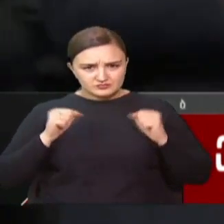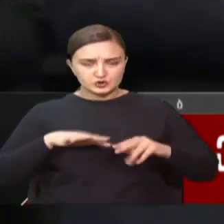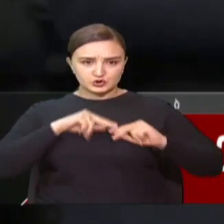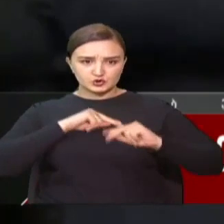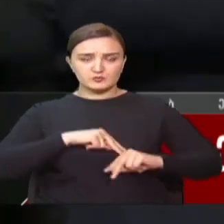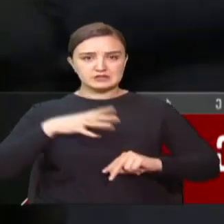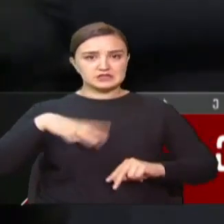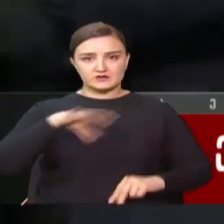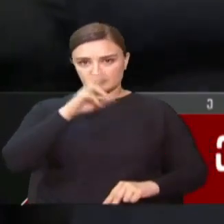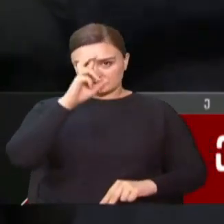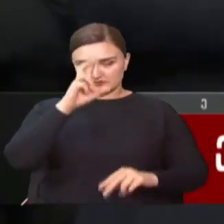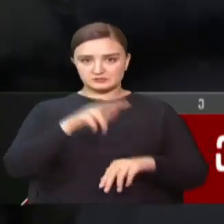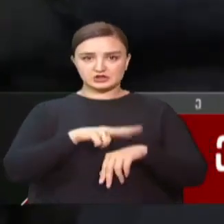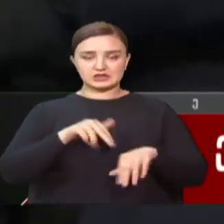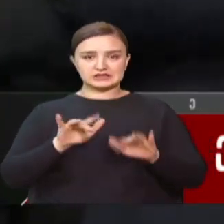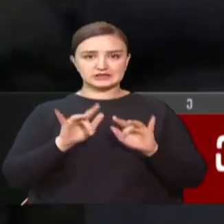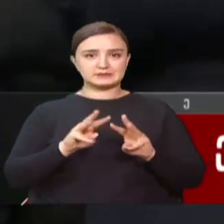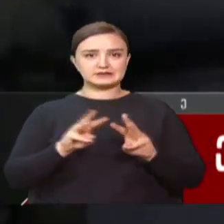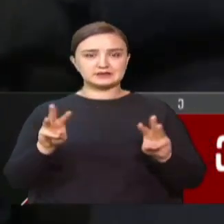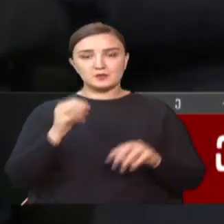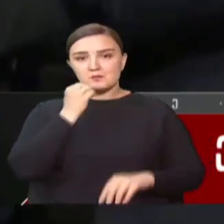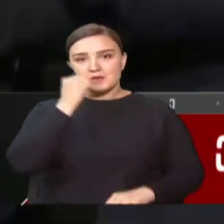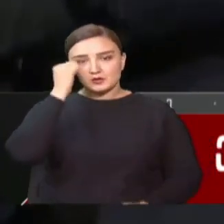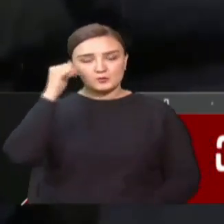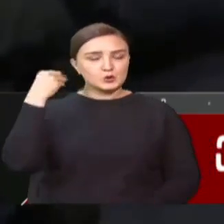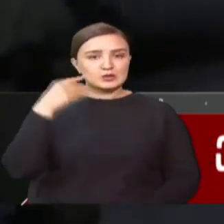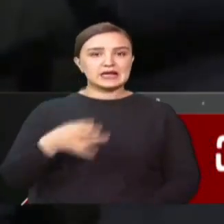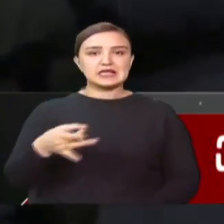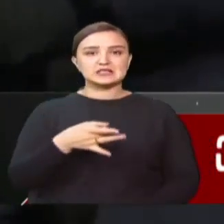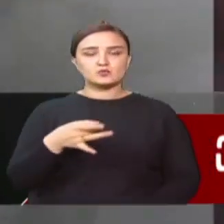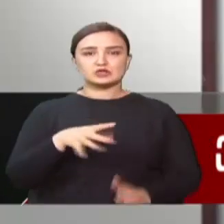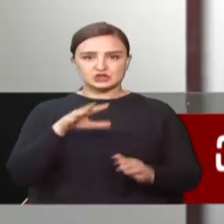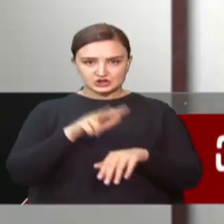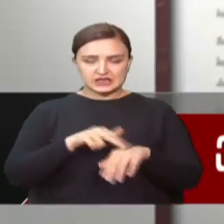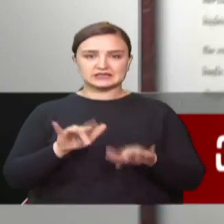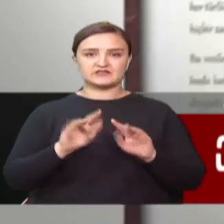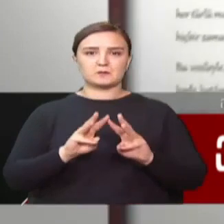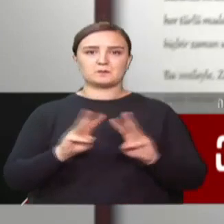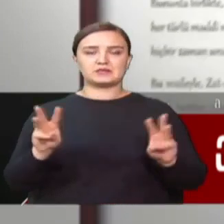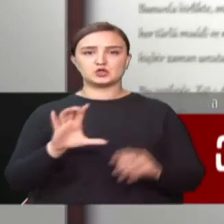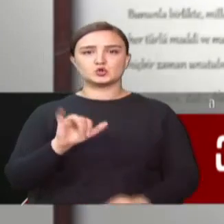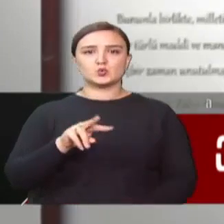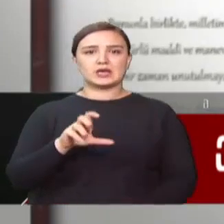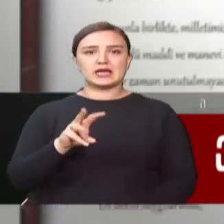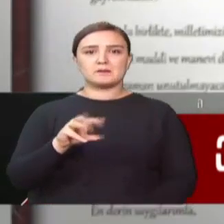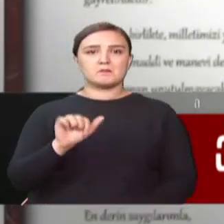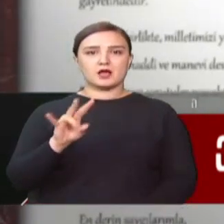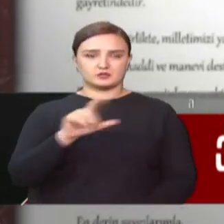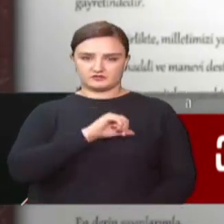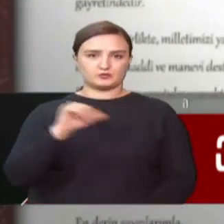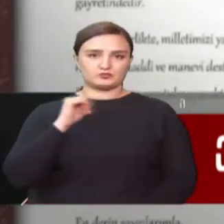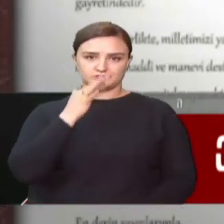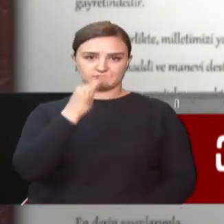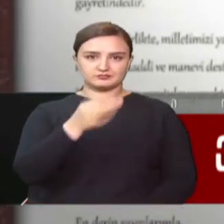cartul sum tavroba sa da șinaga sa kveda samenit rosmat boba. Turketis Respublica șinaga sa kveda ministrma Suleima Soilumac gada